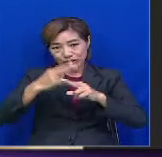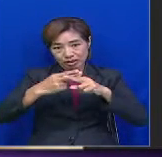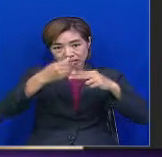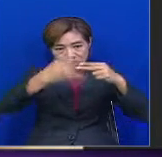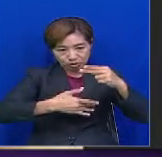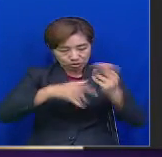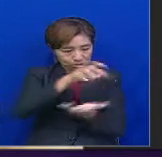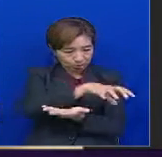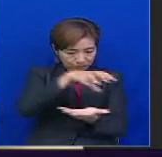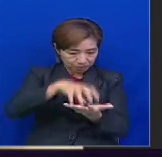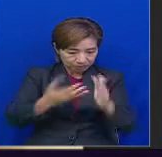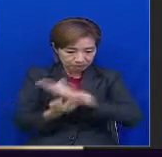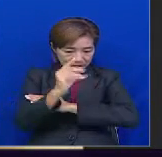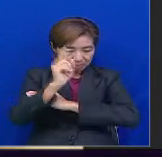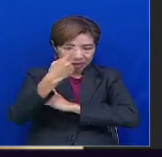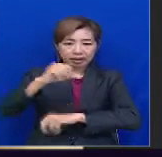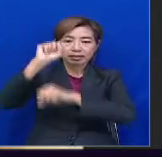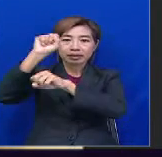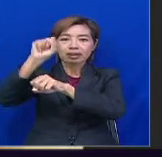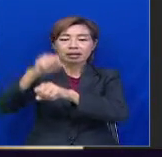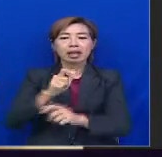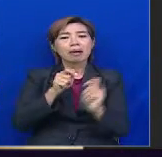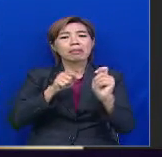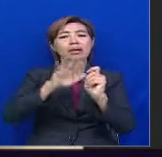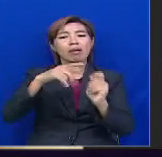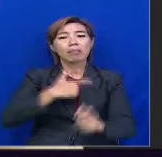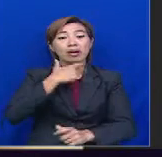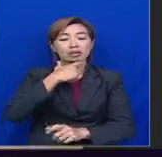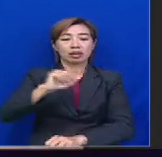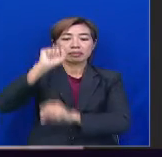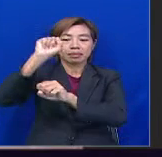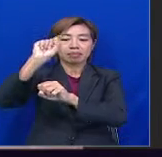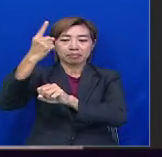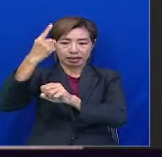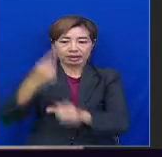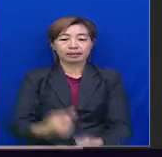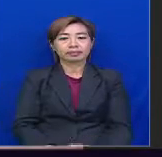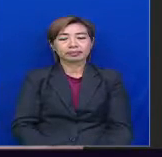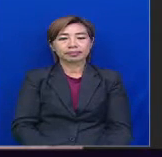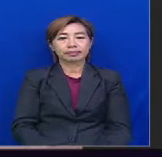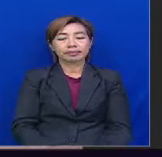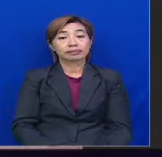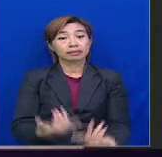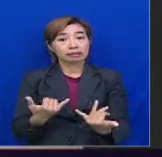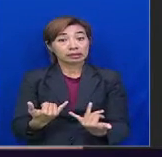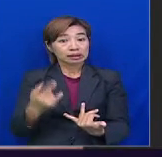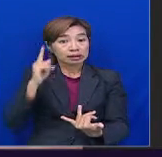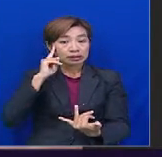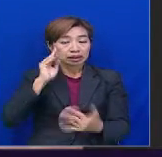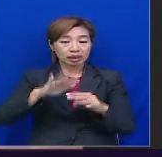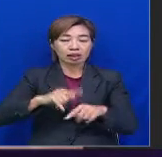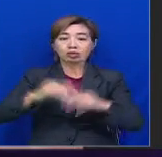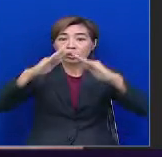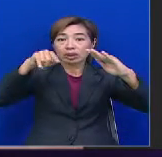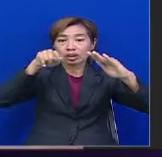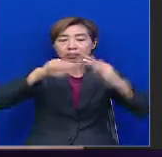เลือกตั้งขึ้นมาใหม่อีกชุดที่ที่ว่าการอำเภอแม่ฮ่องสครับเพื่อนำไปติดตั้งณหน่วยเลือกตั้งในหมู่บ้านซึ่งกำหนดไว้ที่โรงเรียนบ้าน